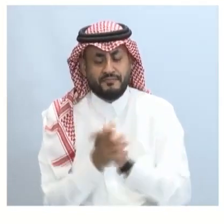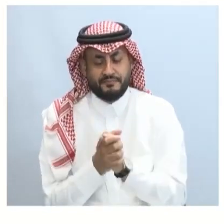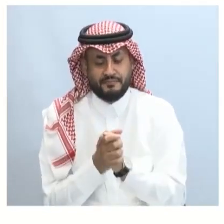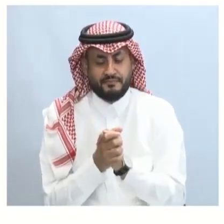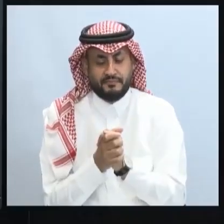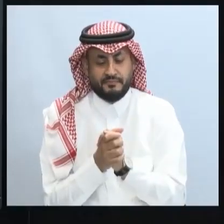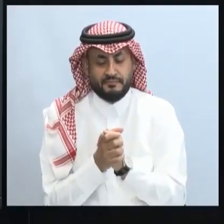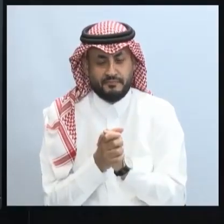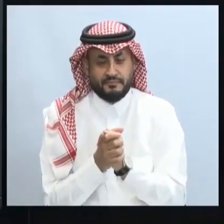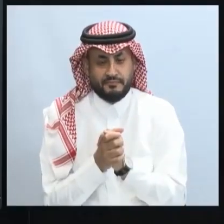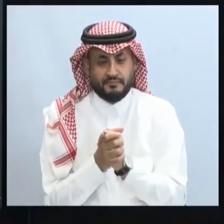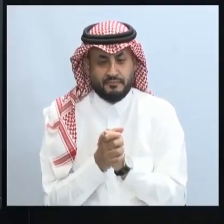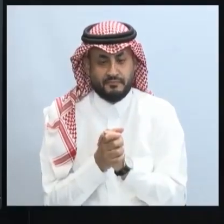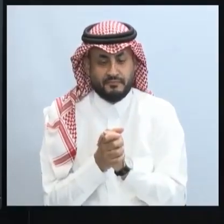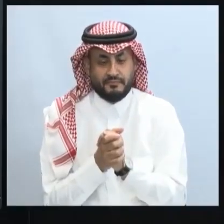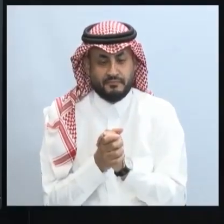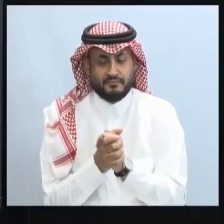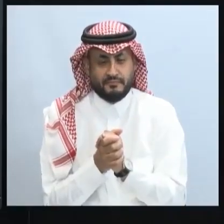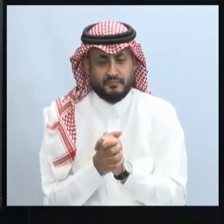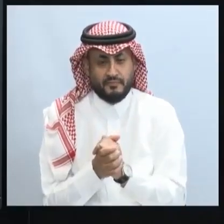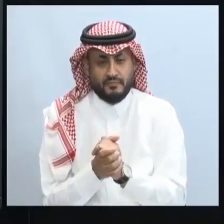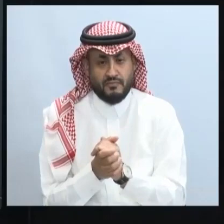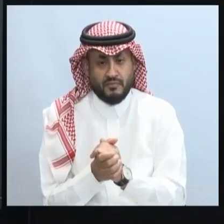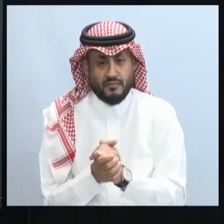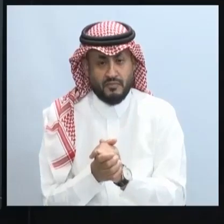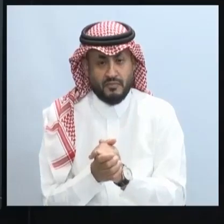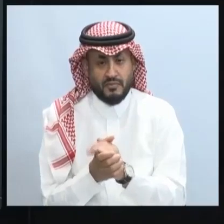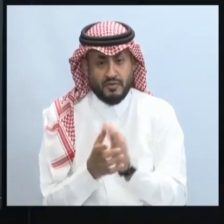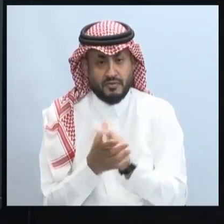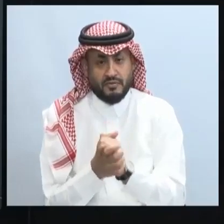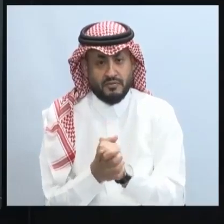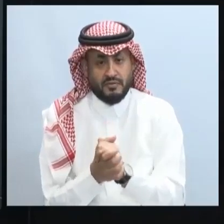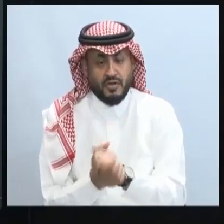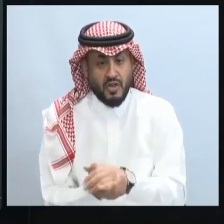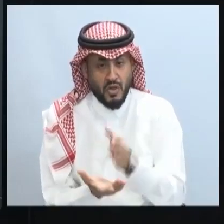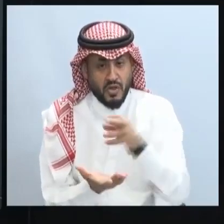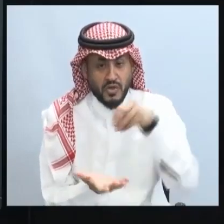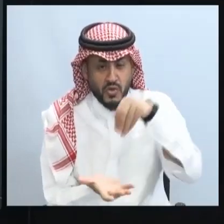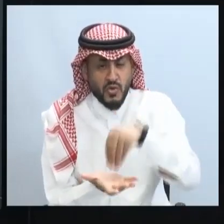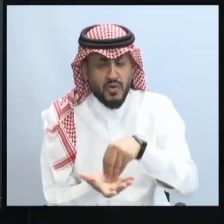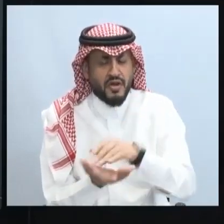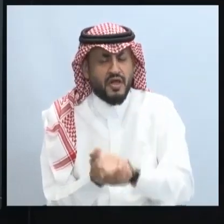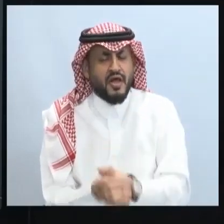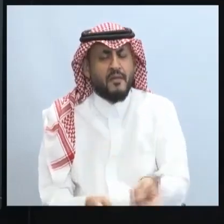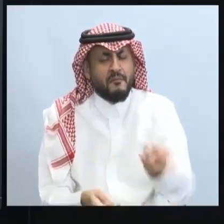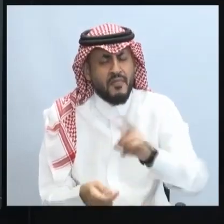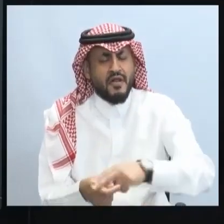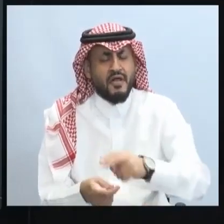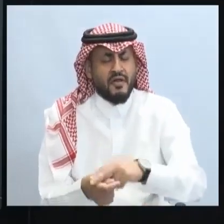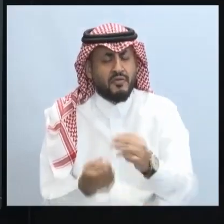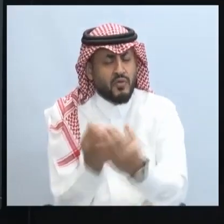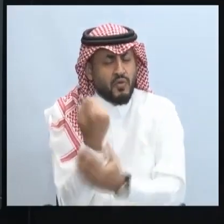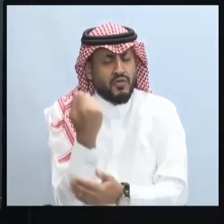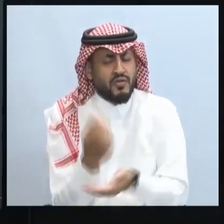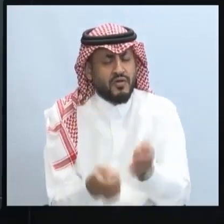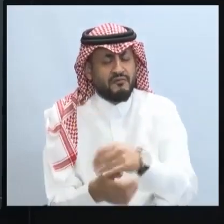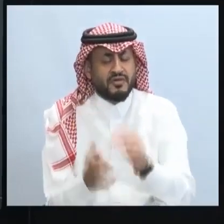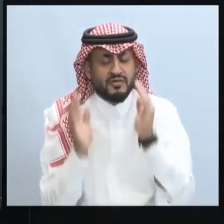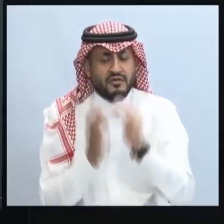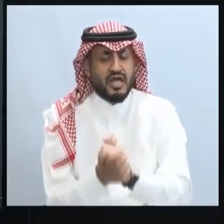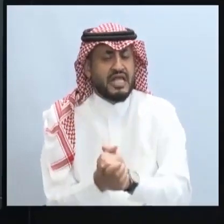السنه ان المسلم يتوضا لكل صلاه حتى لو كان على الطهاره لماذا لان الوضوء